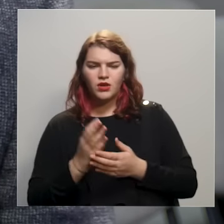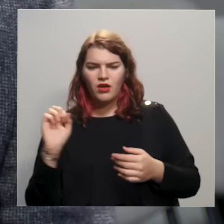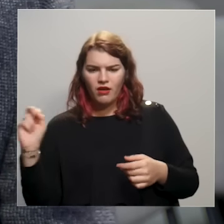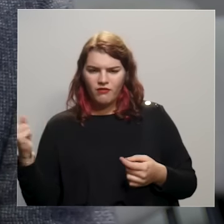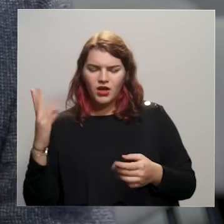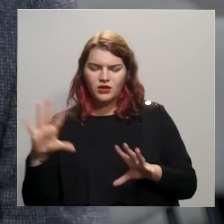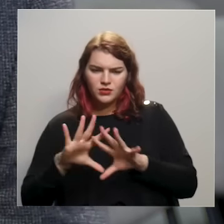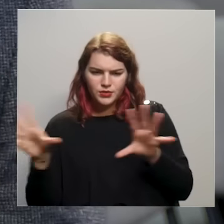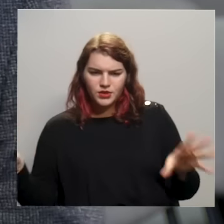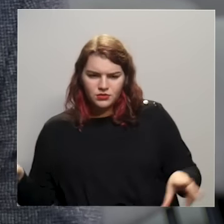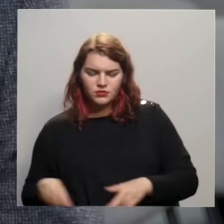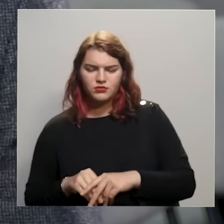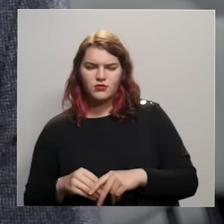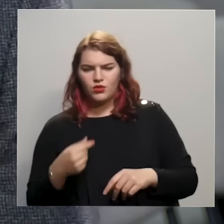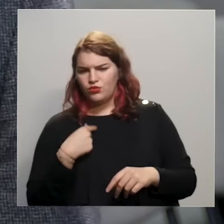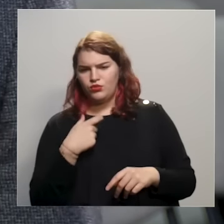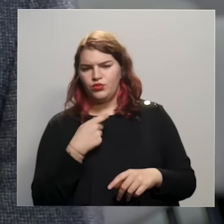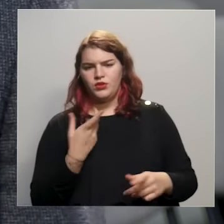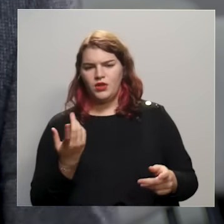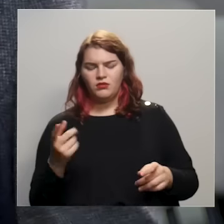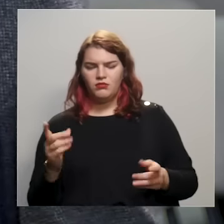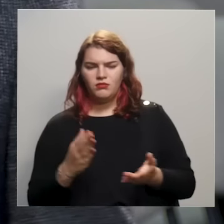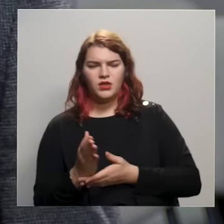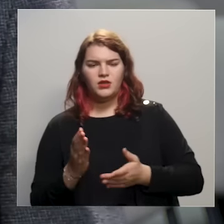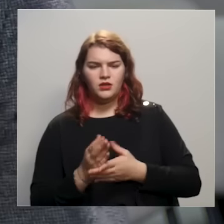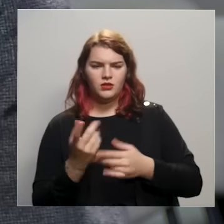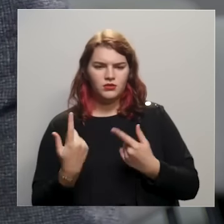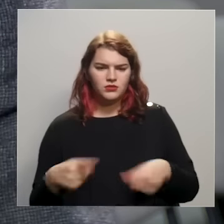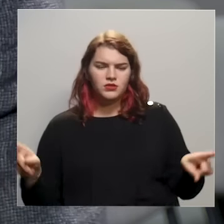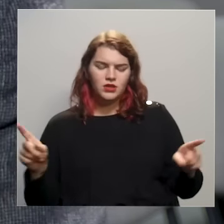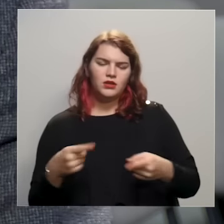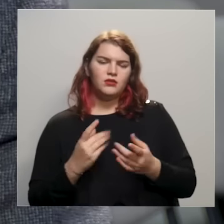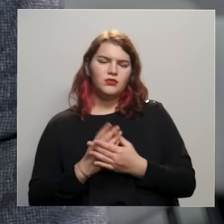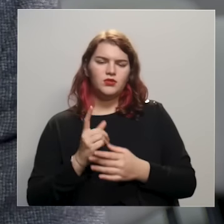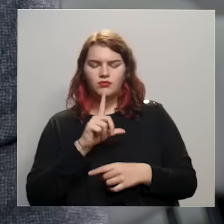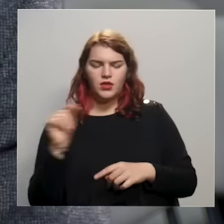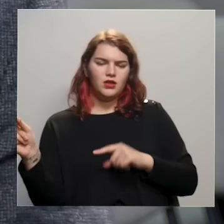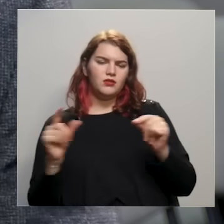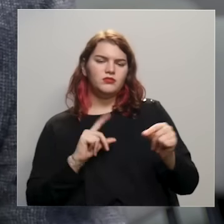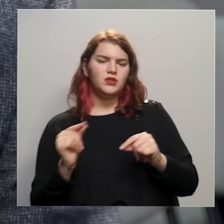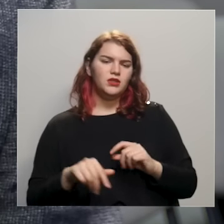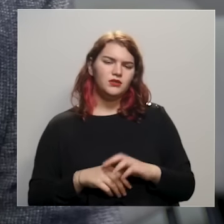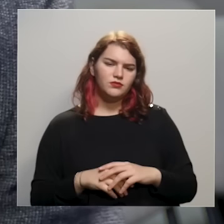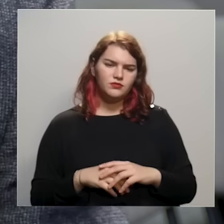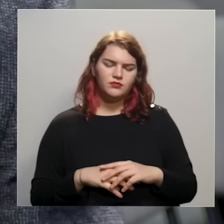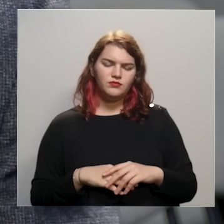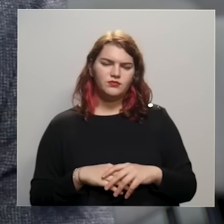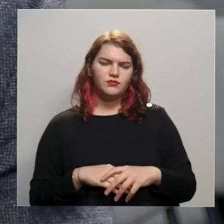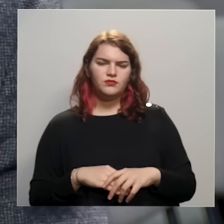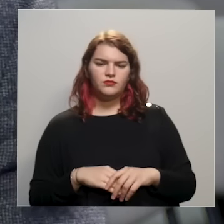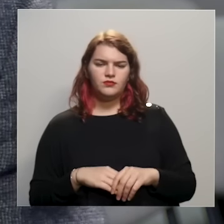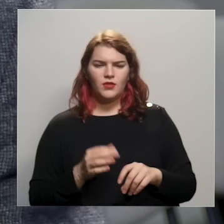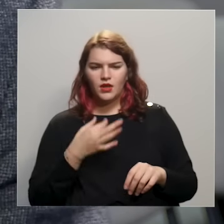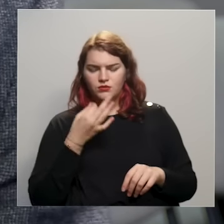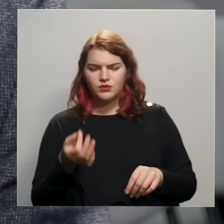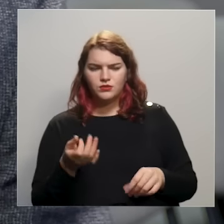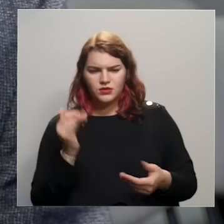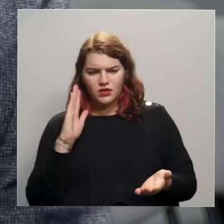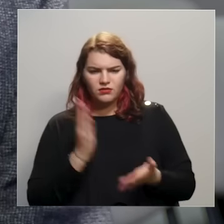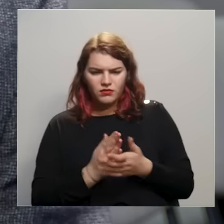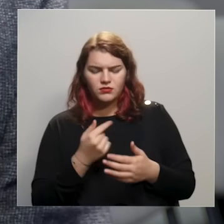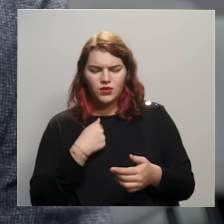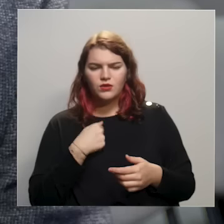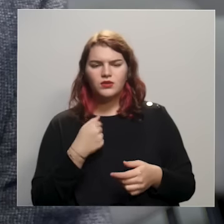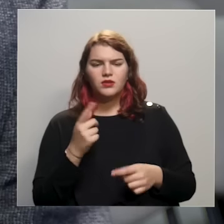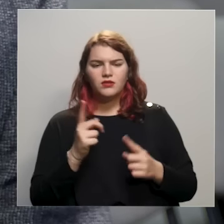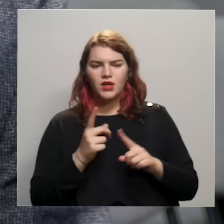evanghelizare, ea mergea. Eu n-aveam cum, că eu l-am tot la cântat. Tot m-a plecat. Nu, și atunci am spus: uite ce am hotărât,